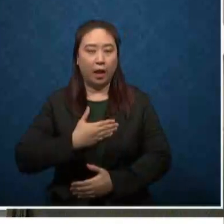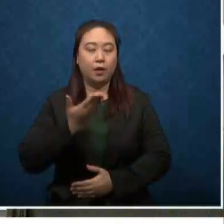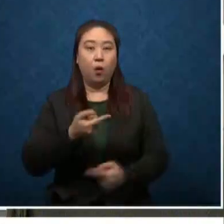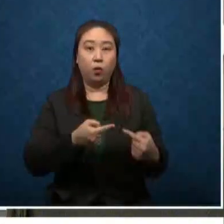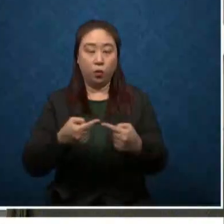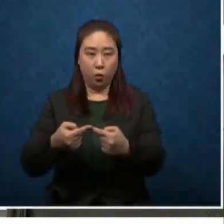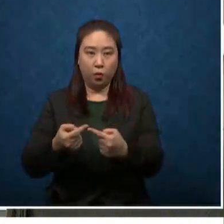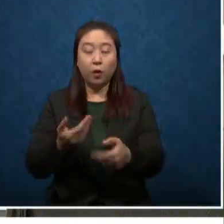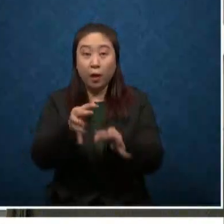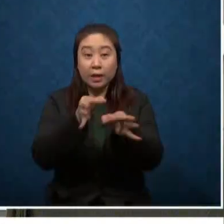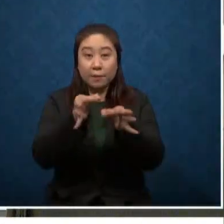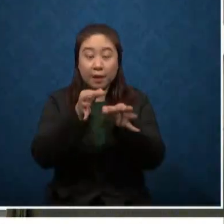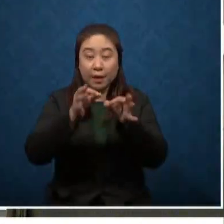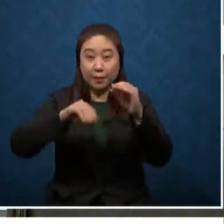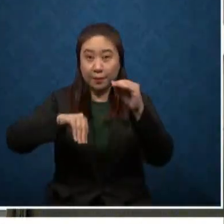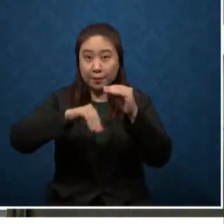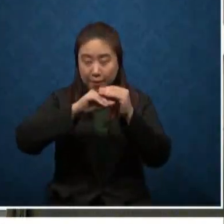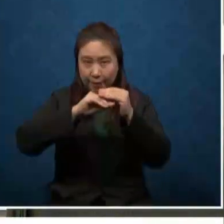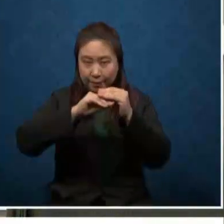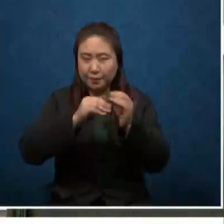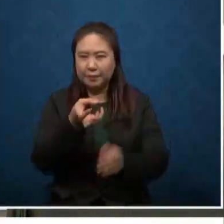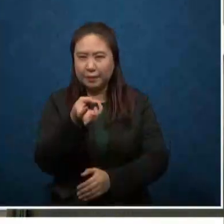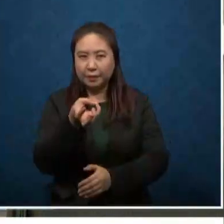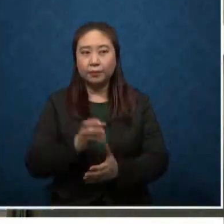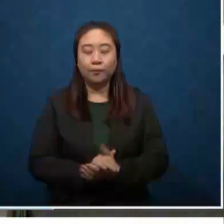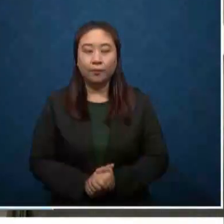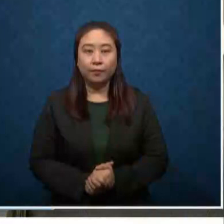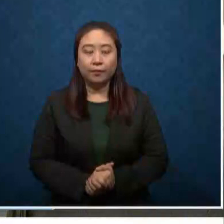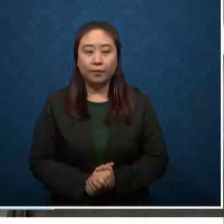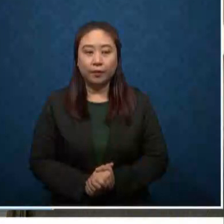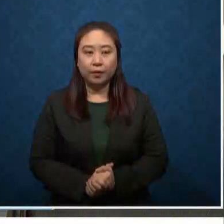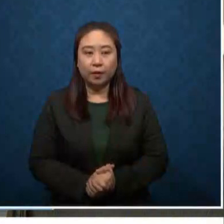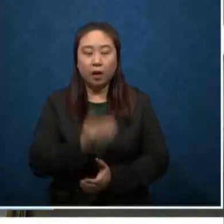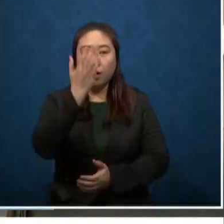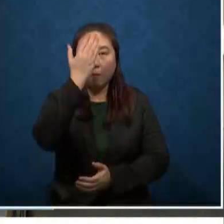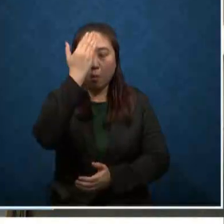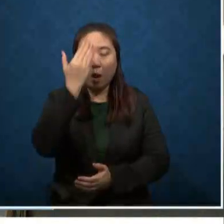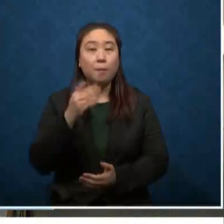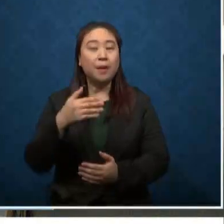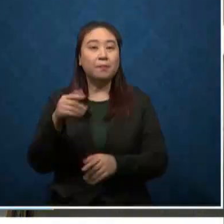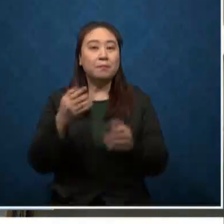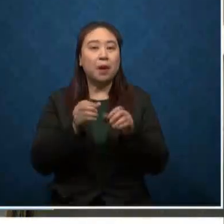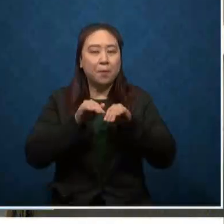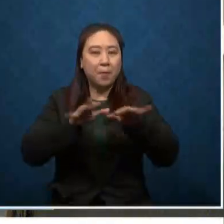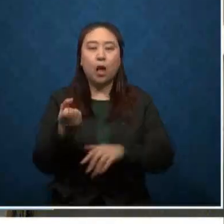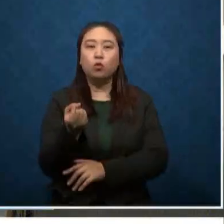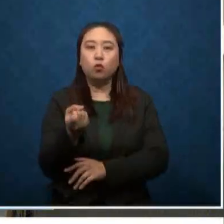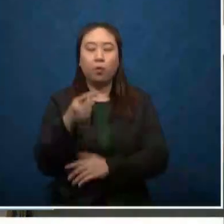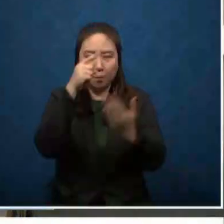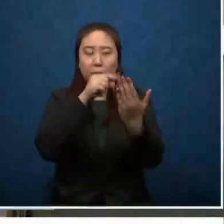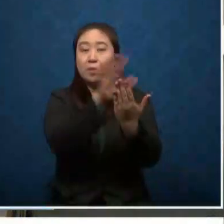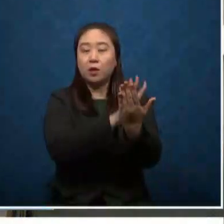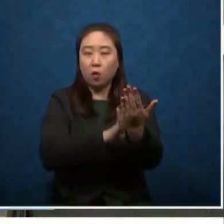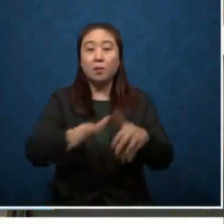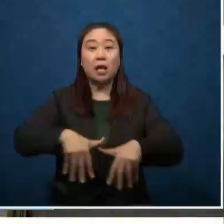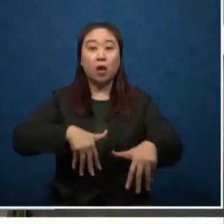ก่อย่เรีนชจแจงเพ่มเติม จากที่อาารยสังสิทธพูมัสรุกเด๋วก็เื่จะไปการถ่ายทอโสด พี่นประชาชนฟังทั่ปเทศจะเข้ใจวาผม